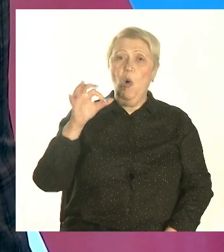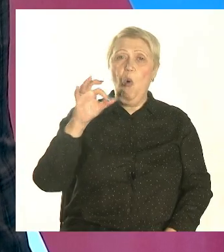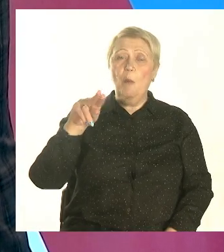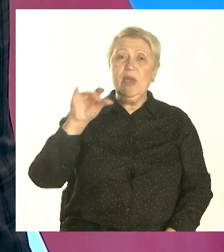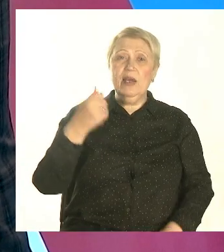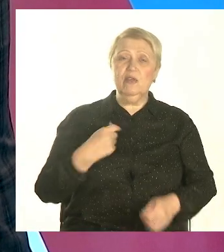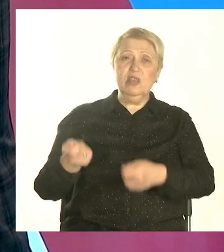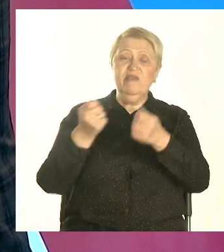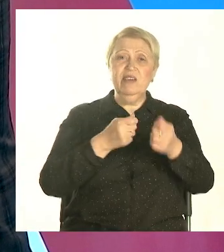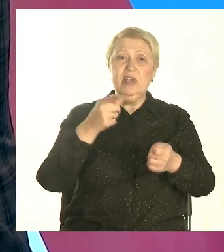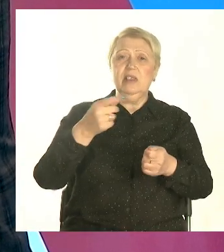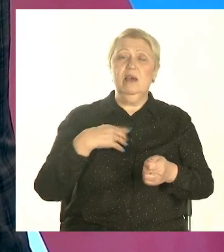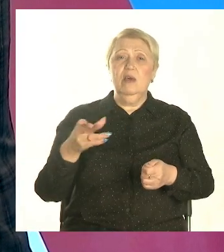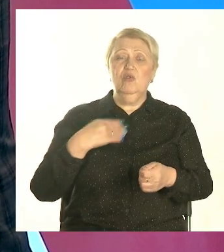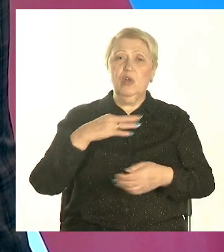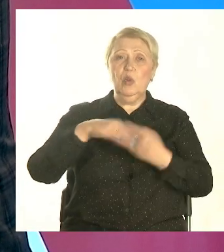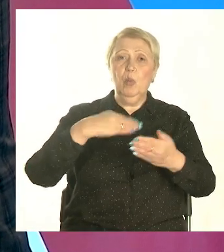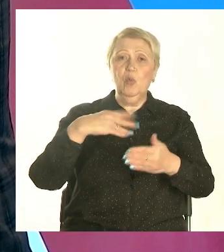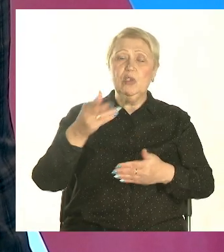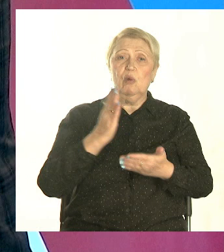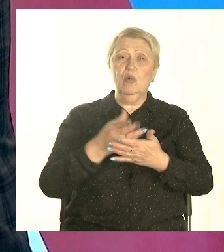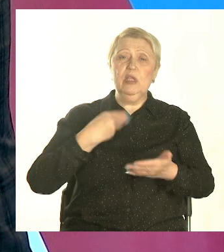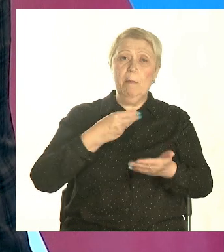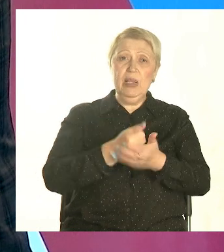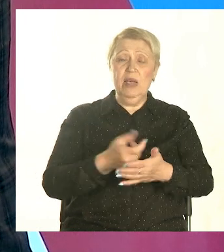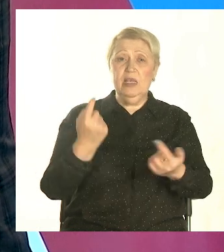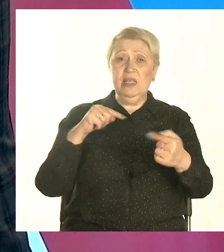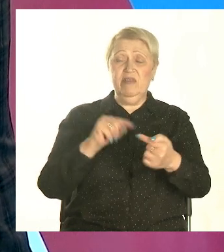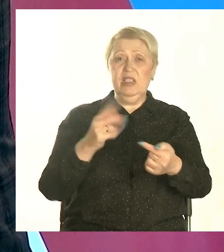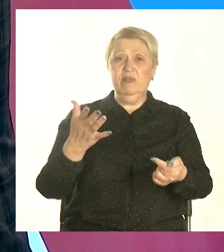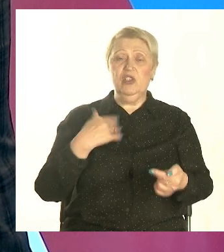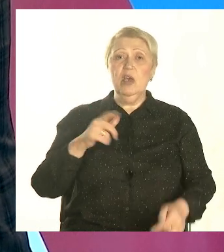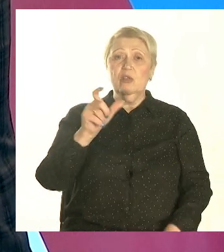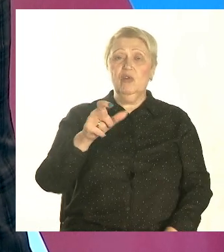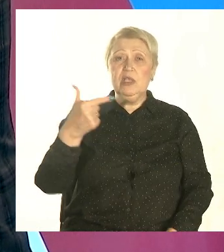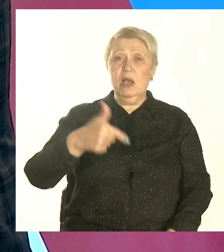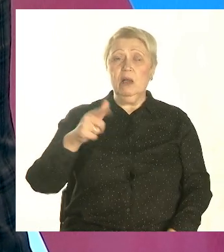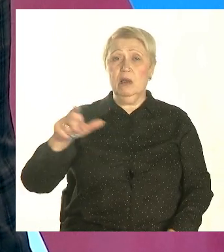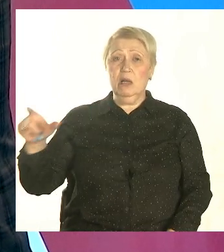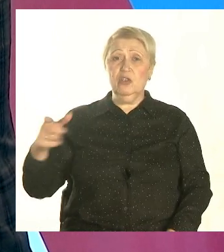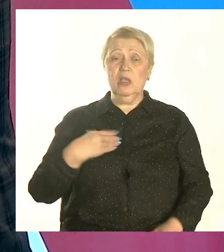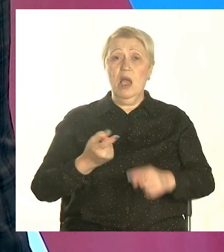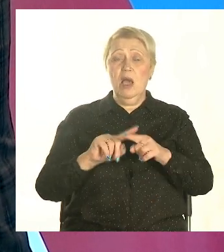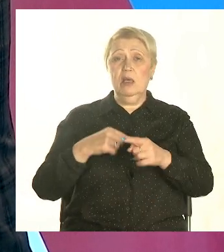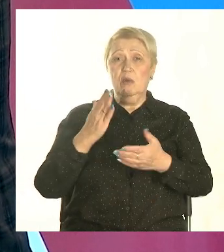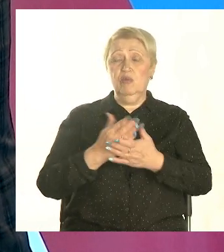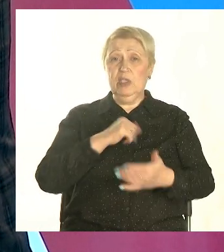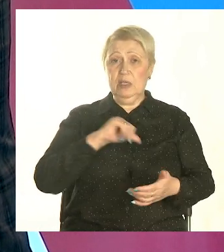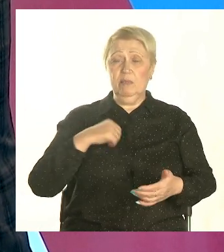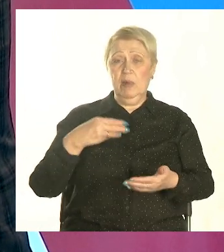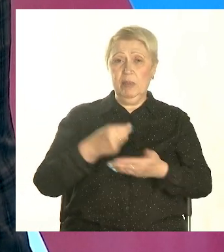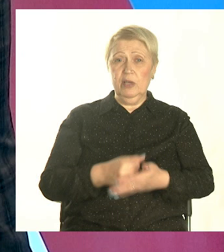вывоз отходов, где будут объемы отходов, плата будет соответствующая. То есть граждане фактически, ну, то есть это бремя будет возложено именно